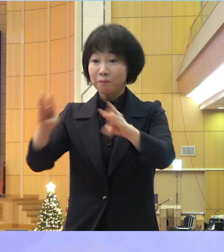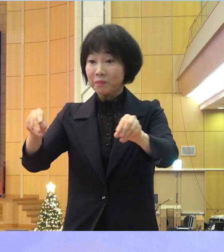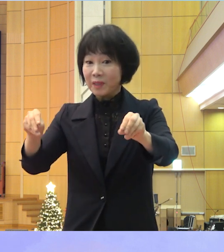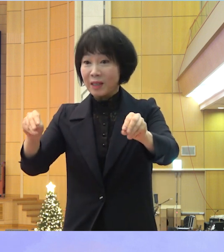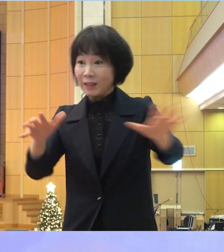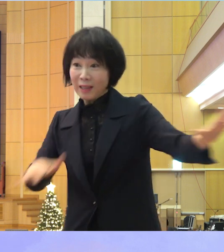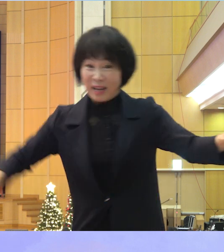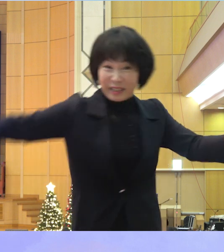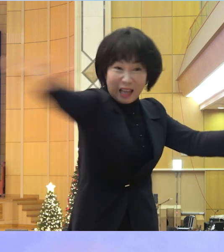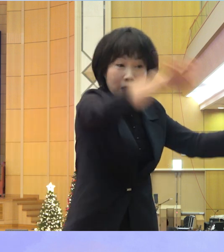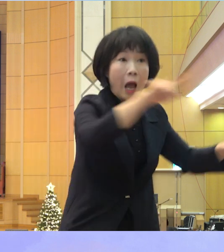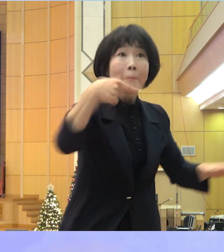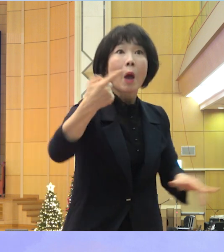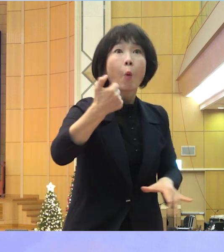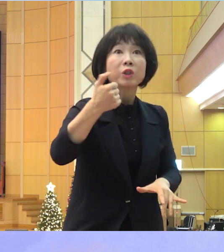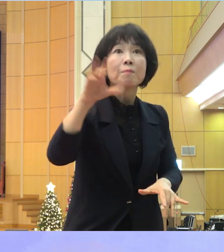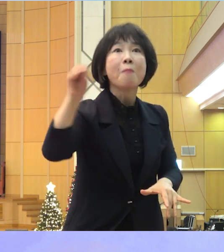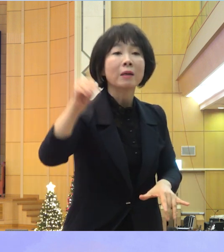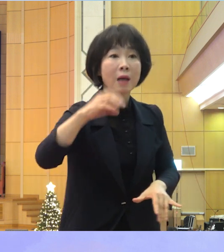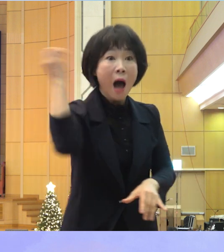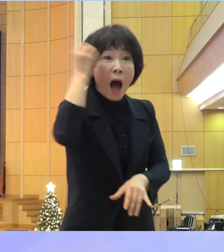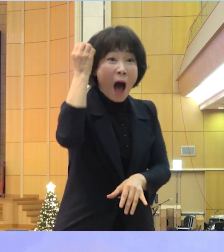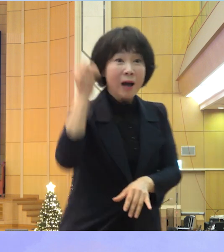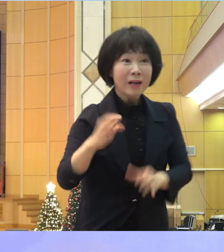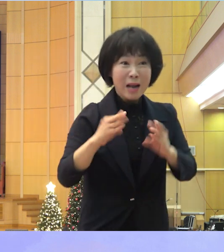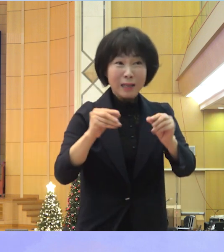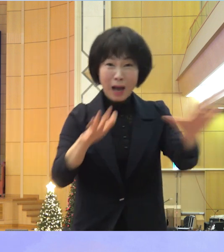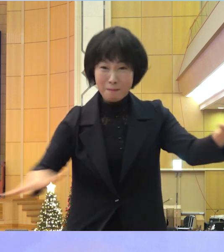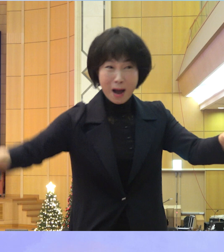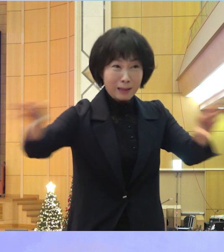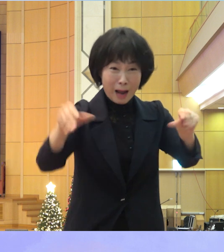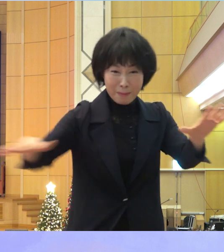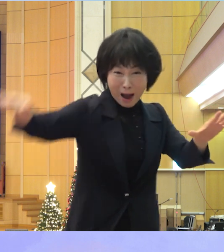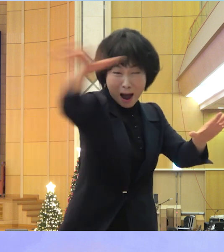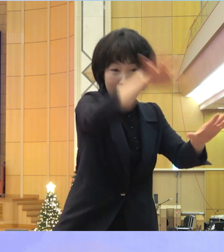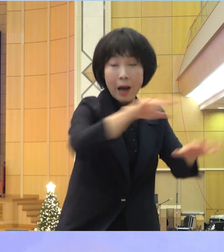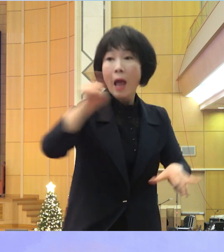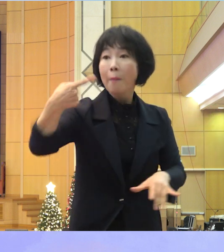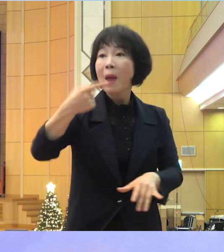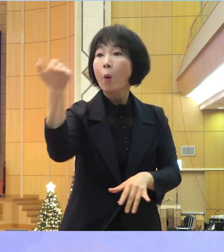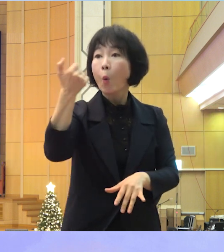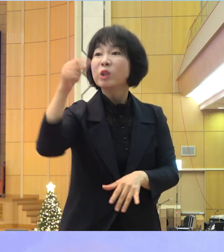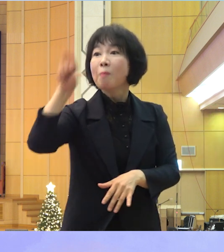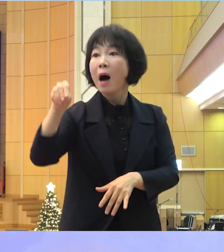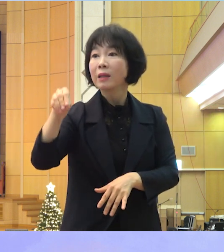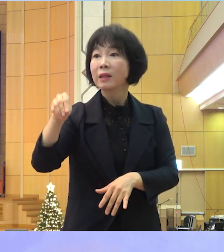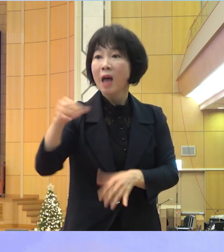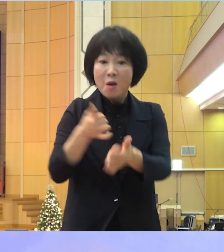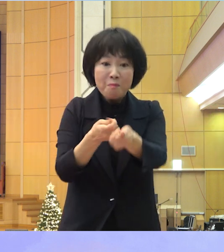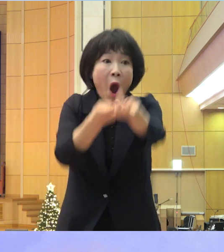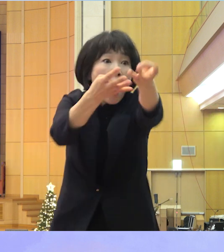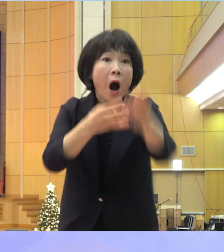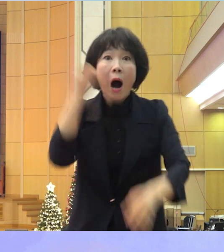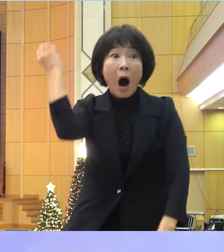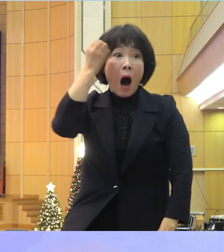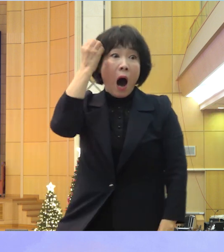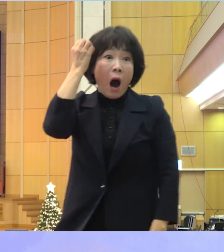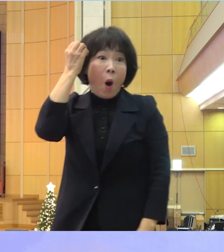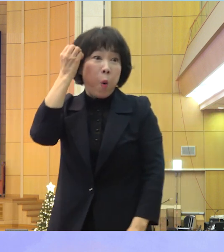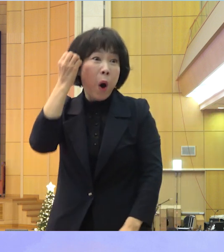평수가 150만 평이요. 10,000평만 하도, 1,000평만 하도 엄청나잖아. 1,000평만 하더라도,